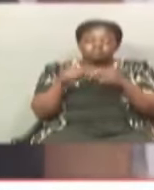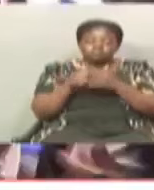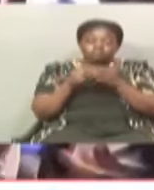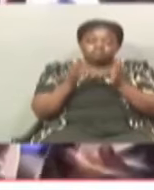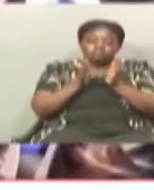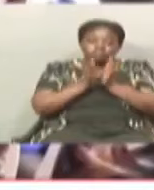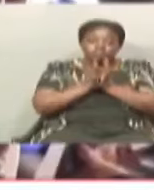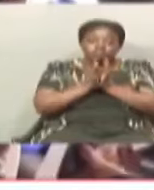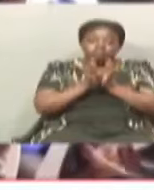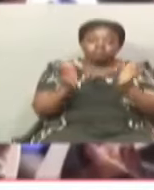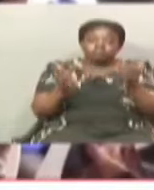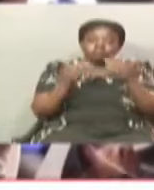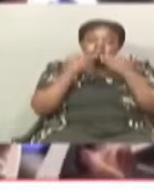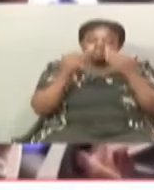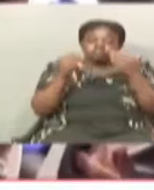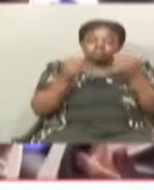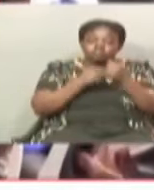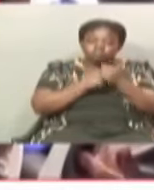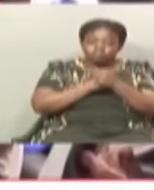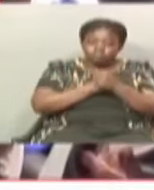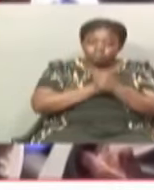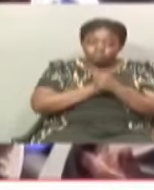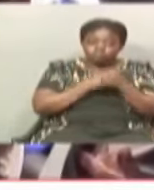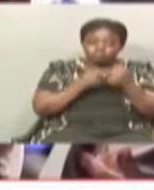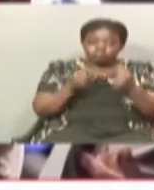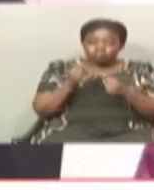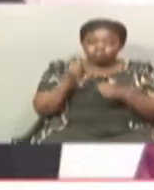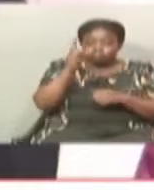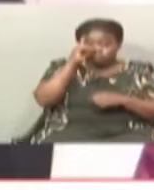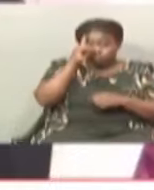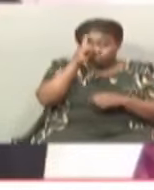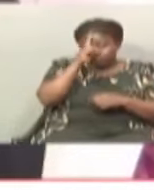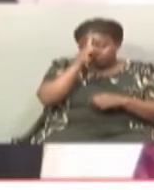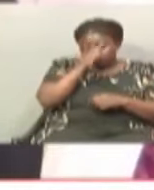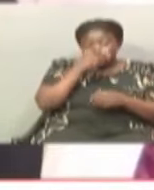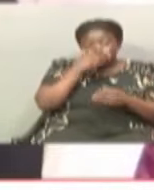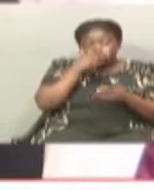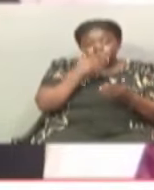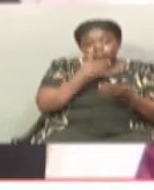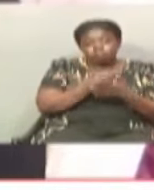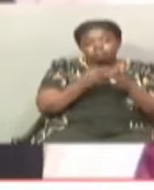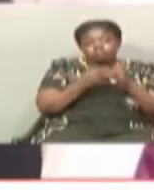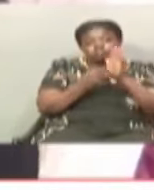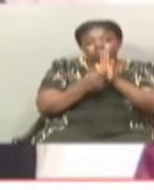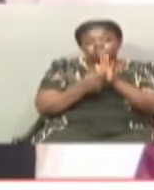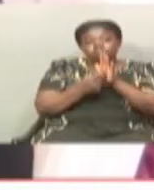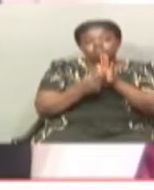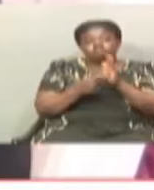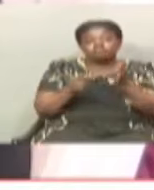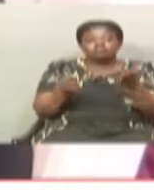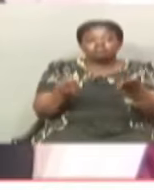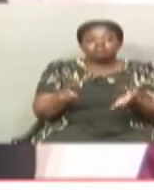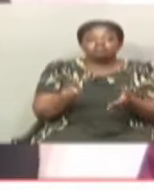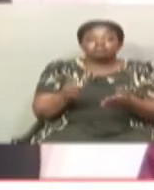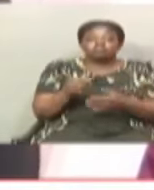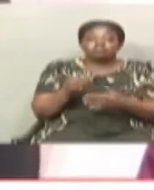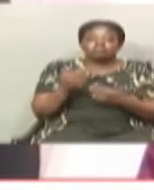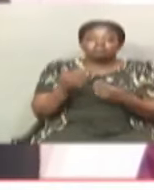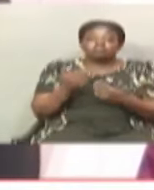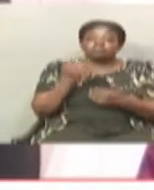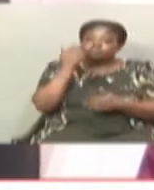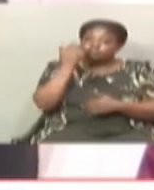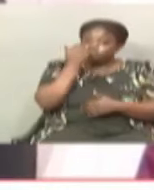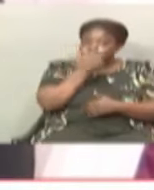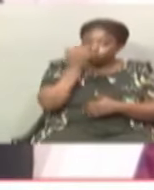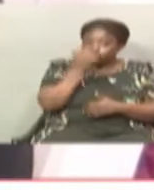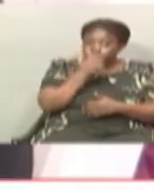awamu. Asiimye semakula olw'okwagala obwakabaka olikyakulabirako kirungi eri baana bitone ate